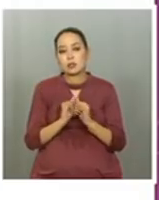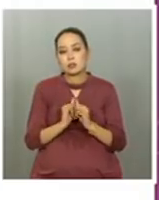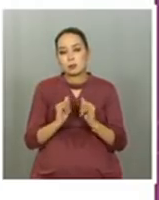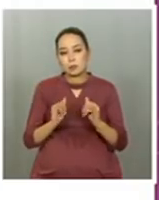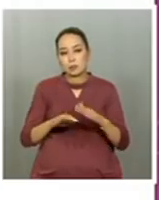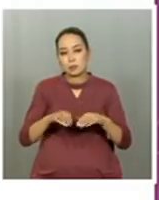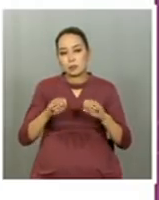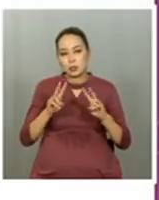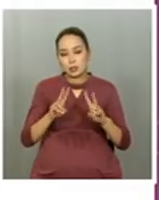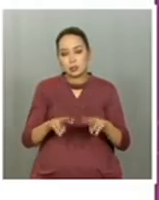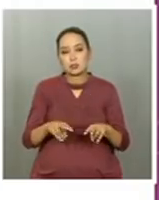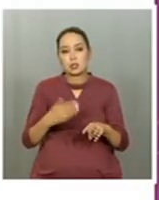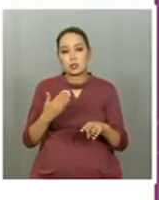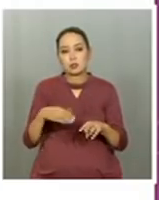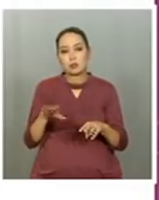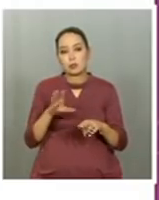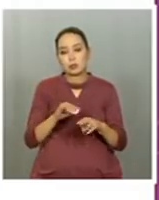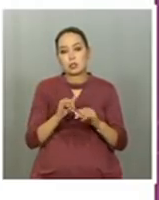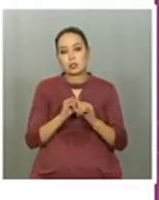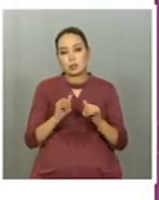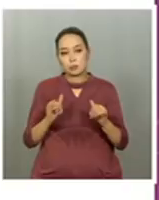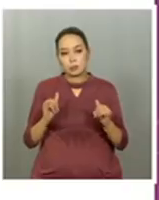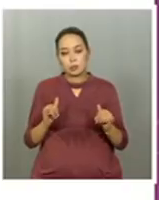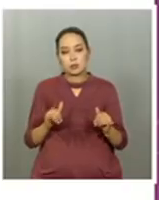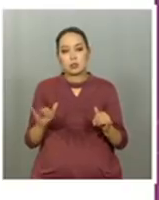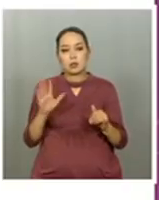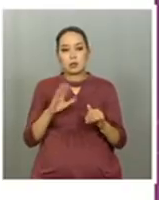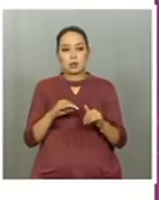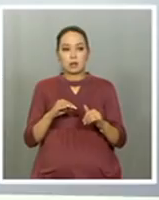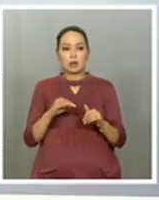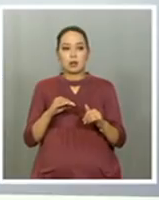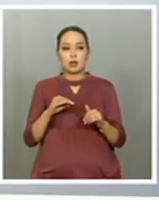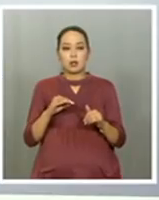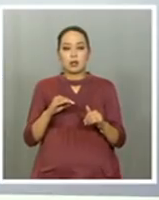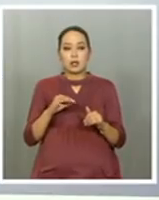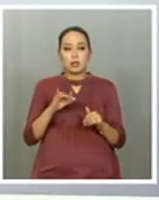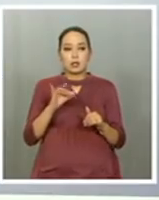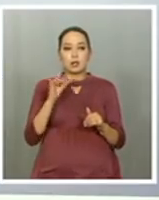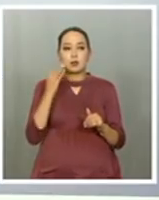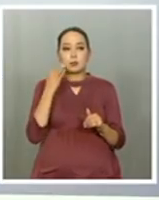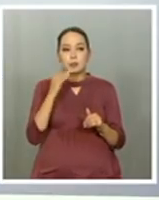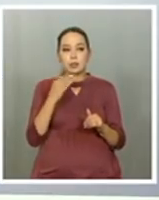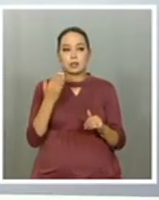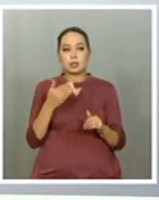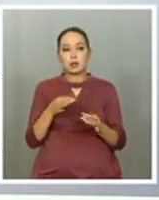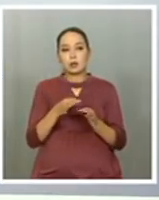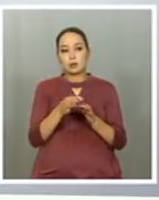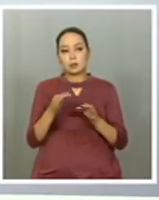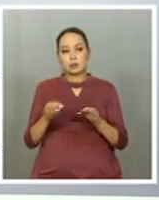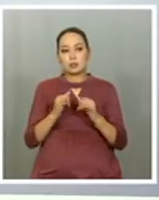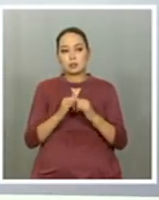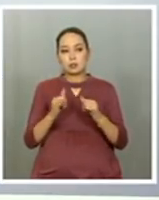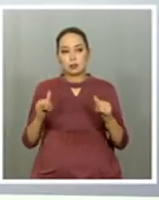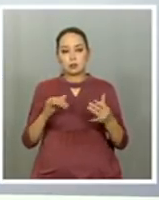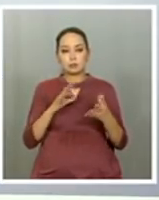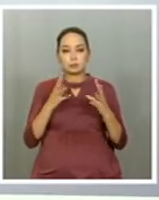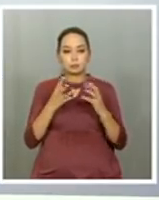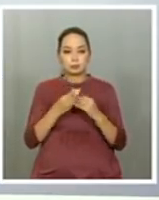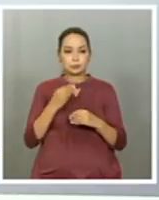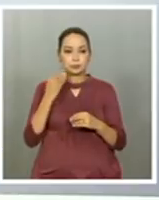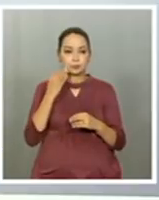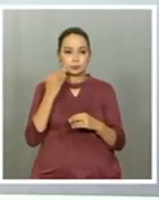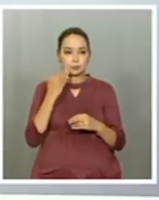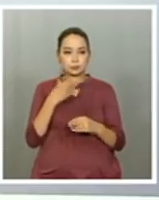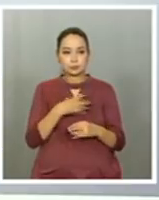де кешенді дамытуды жетілдірудің және сонымен қатар перспективада өңірлердің дамудың